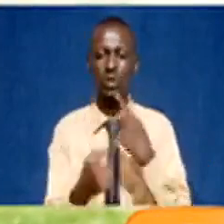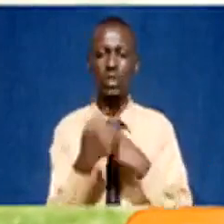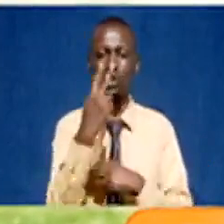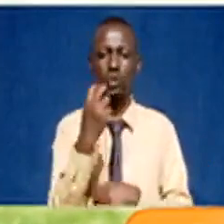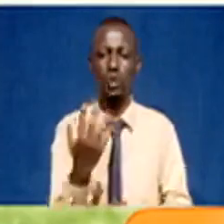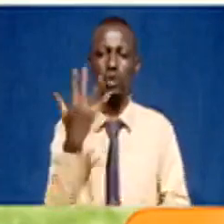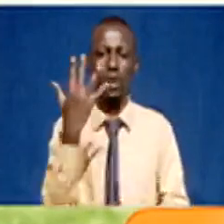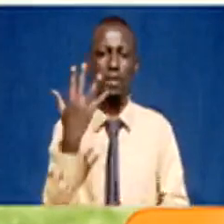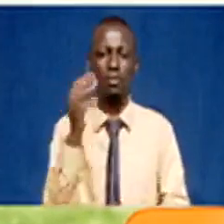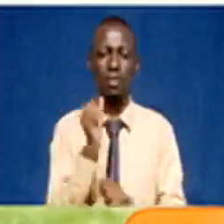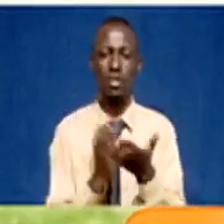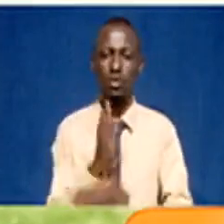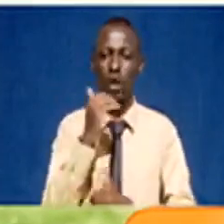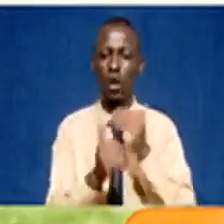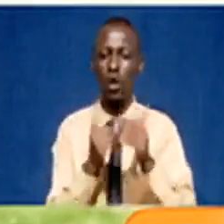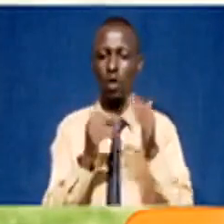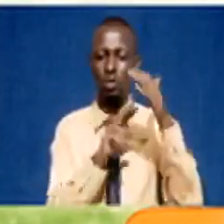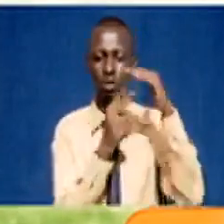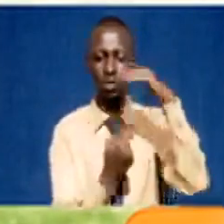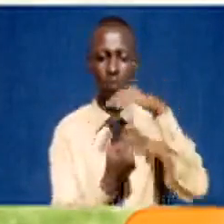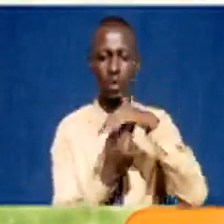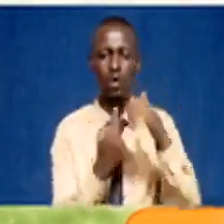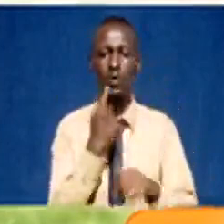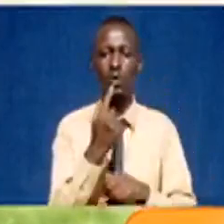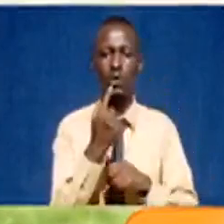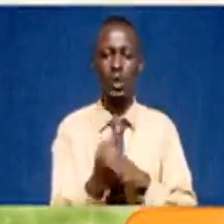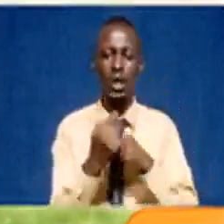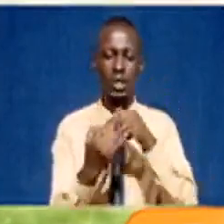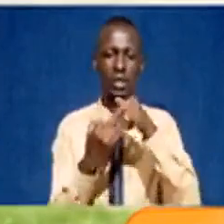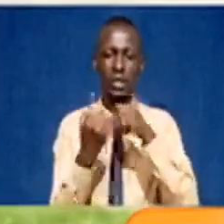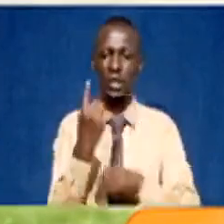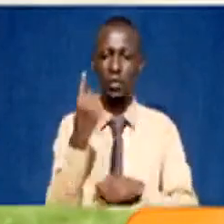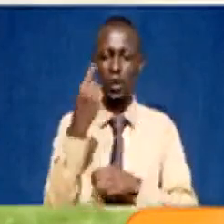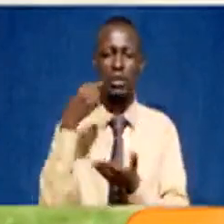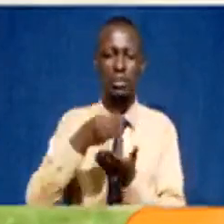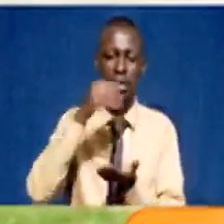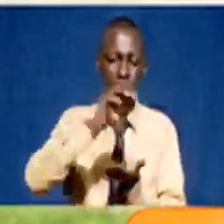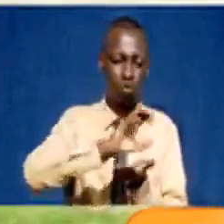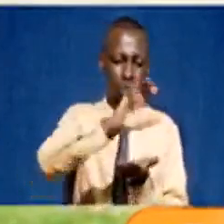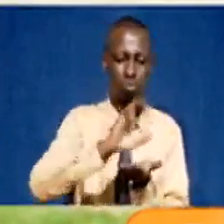2024-2025 kuhakikisha kwamba miradi yote 181 imepewa